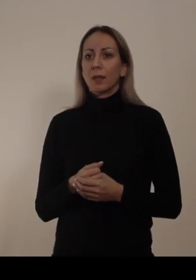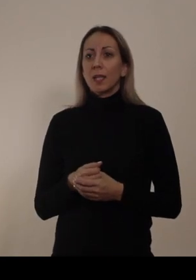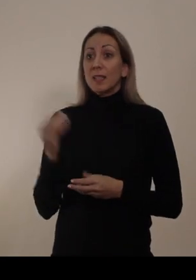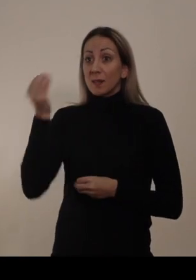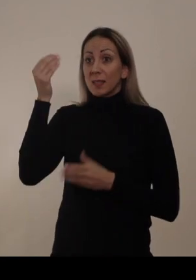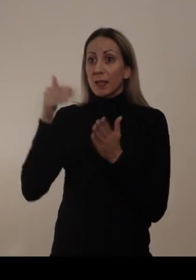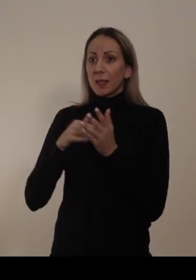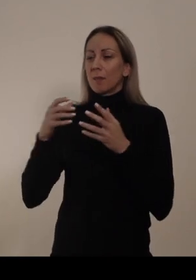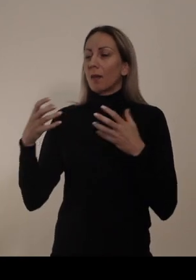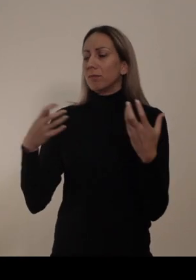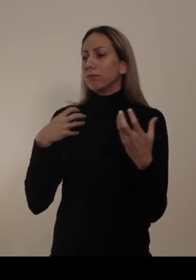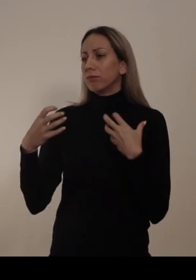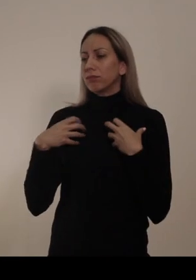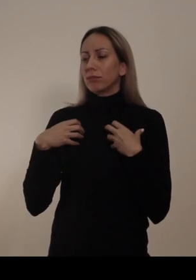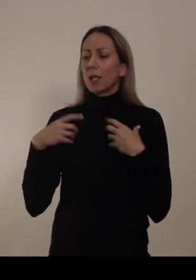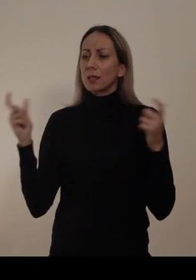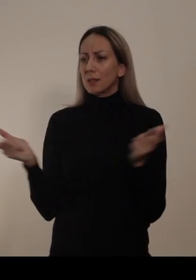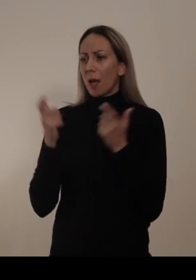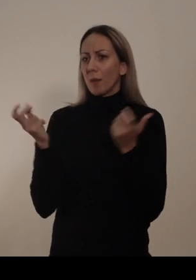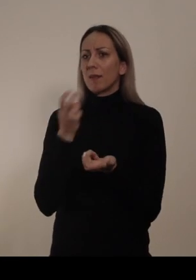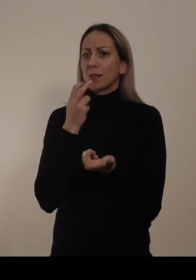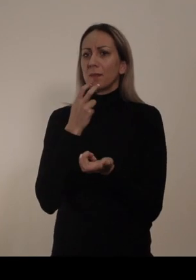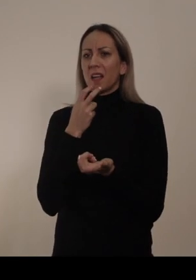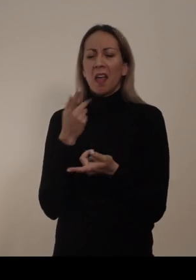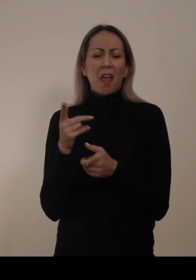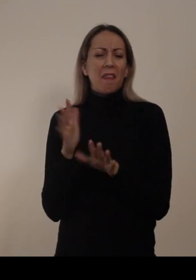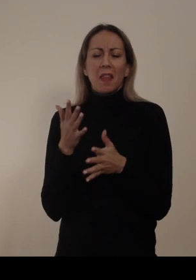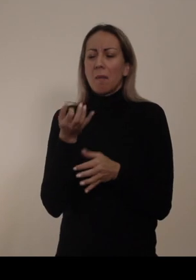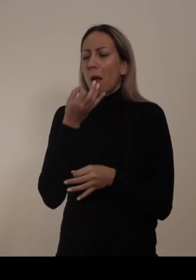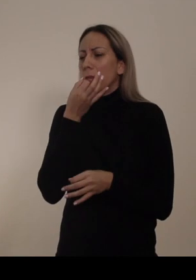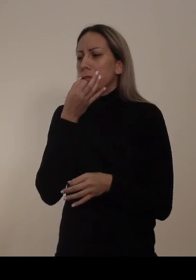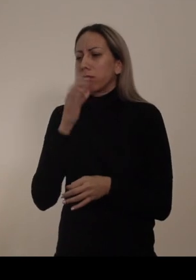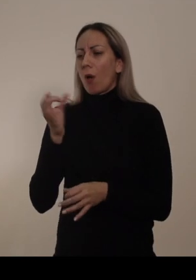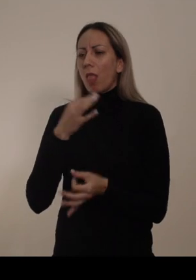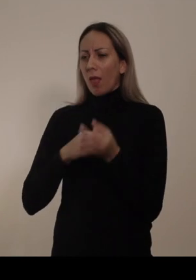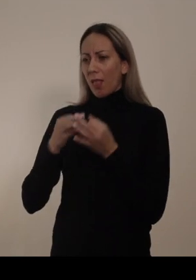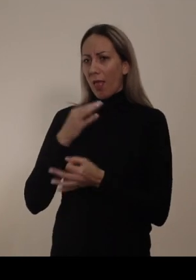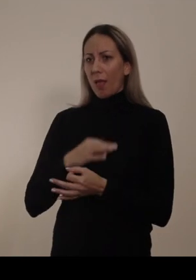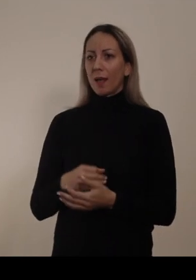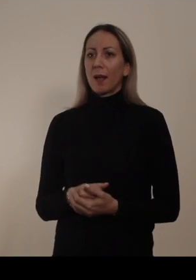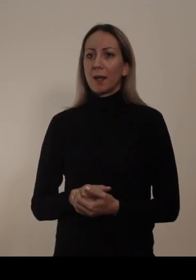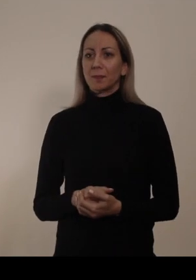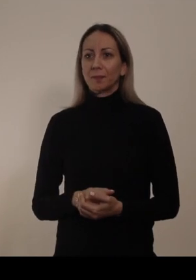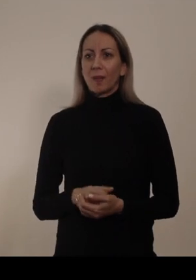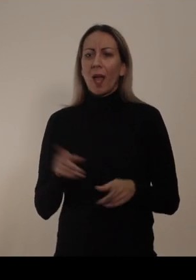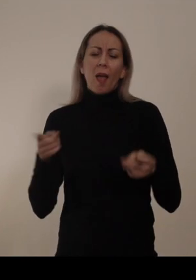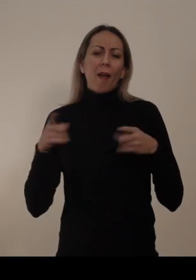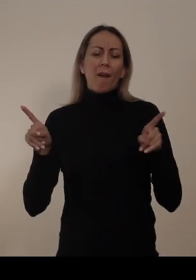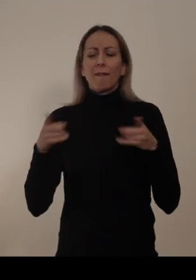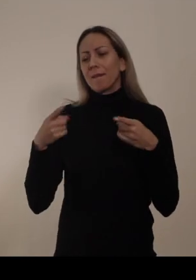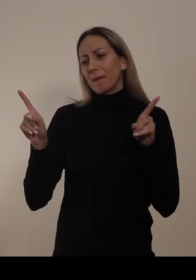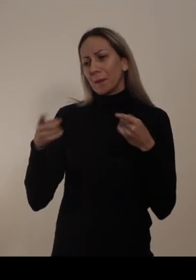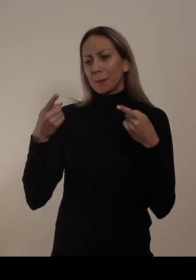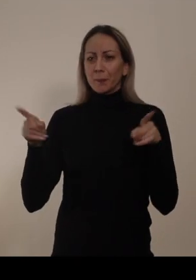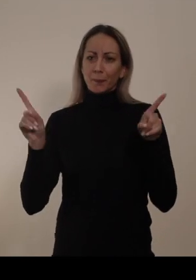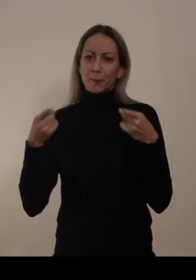svemir? Svemircima treba zabava i svijeta. Jer nema boljeg lijeka. La la la la la la la.